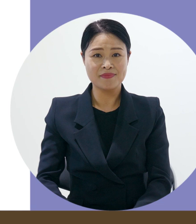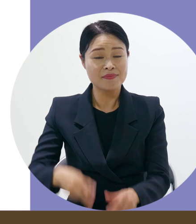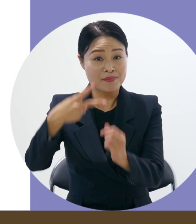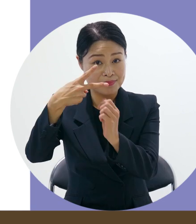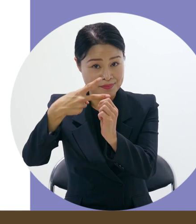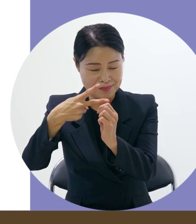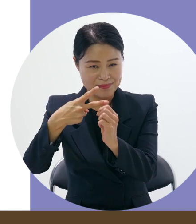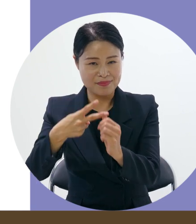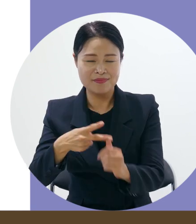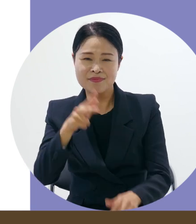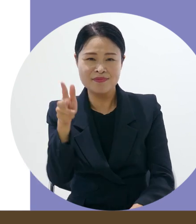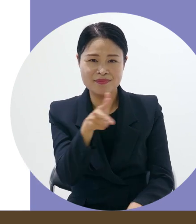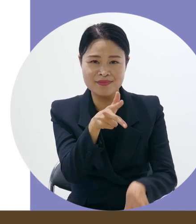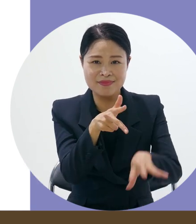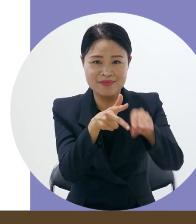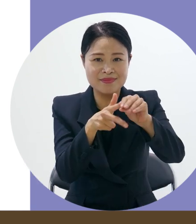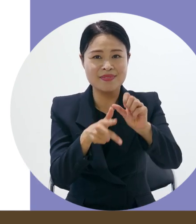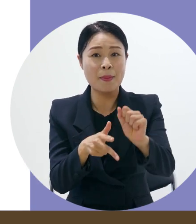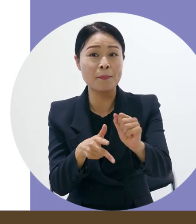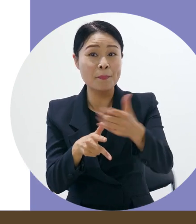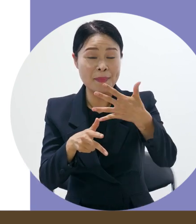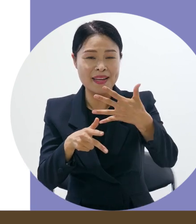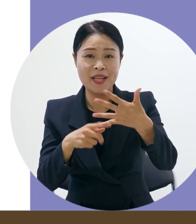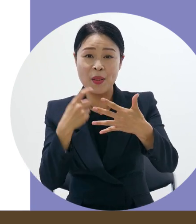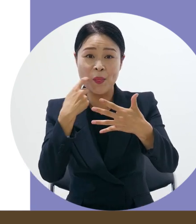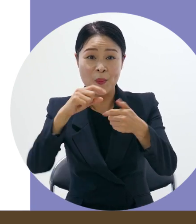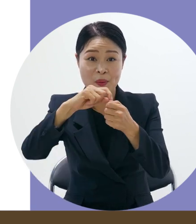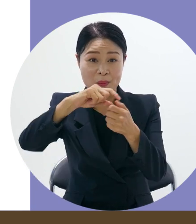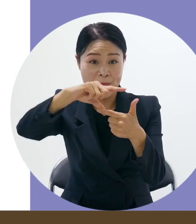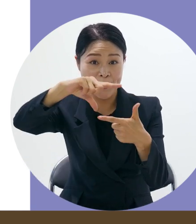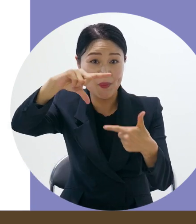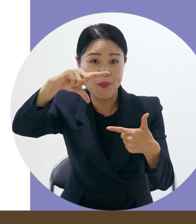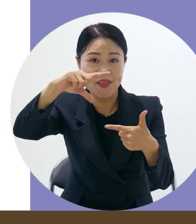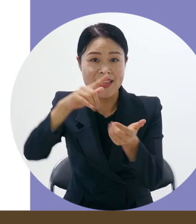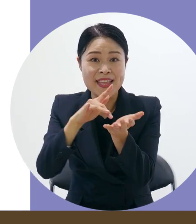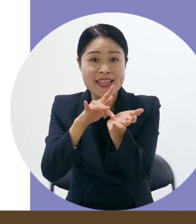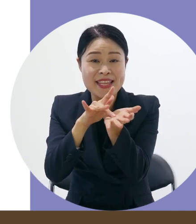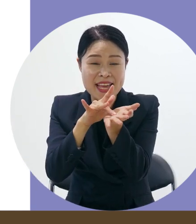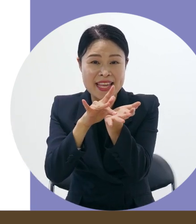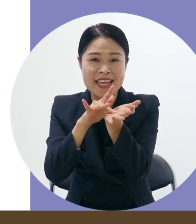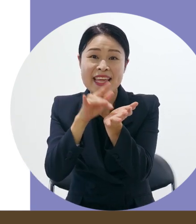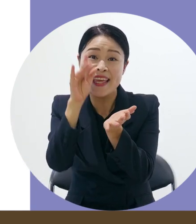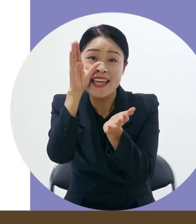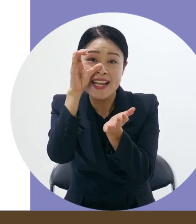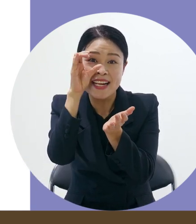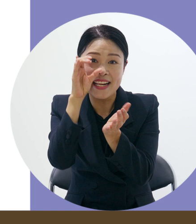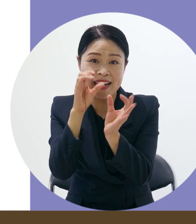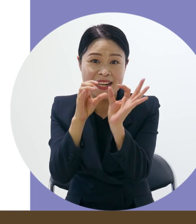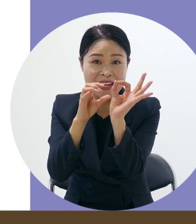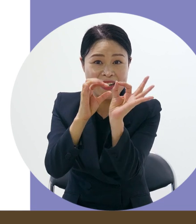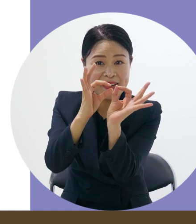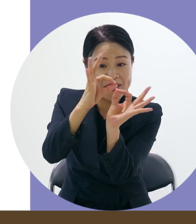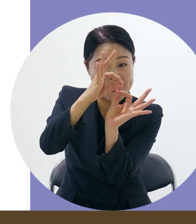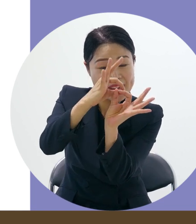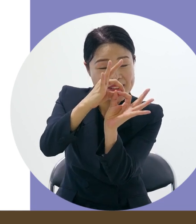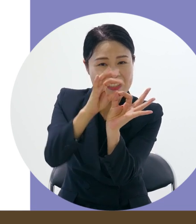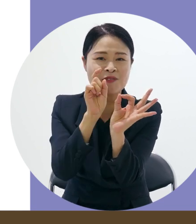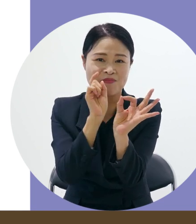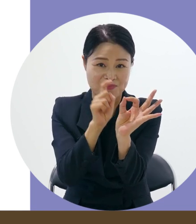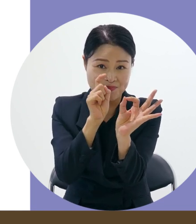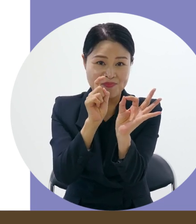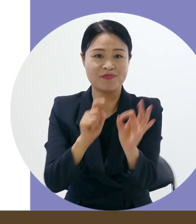두 번째, 연결되는 링크를 클릭하면 나타나는 노란색 말풍선 속에 알약